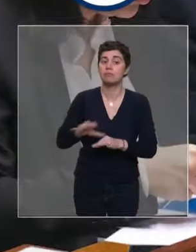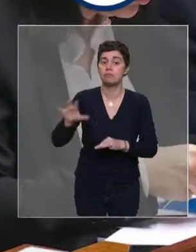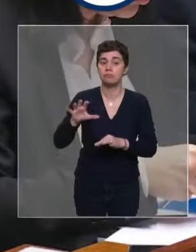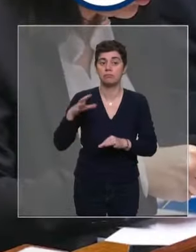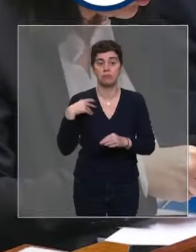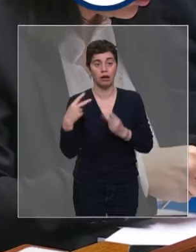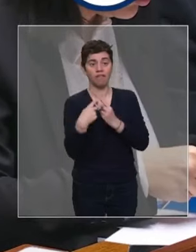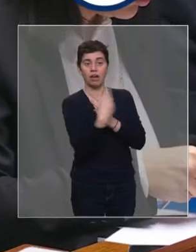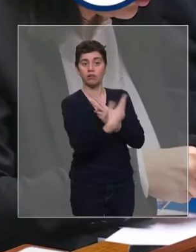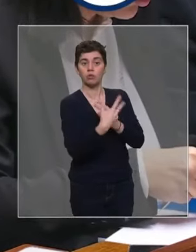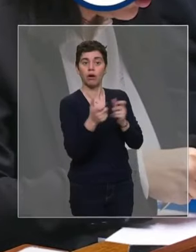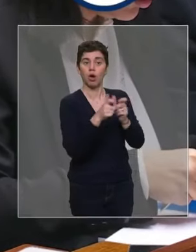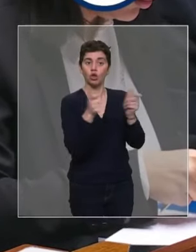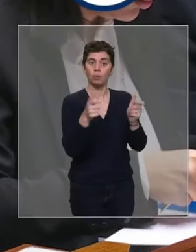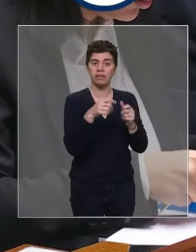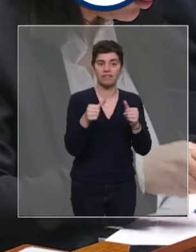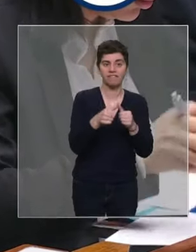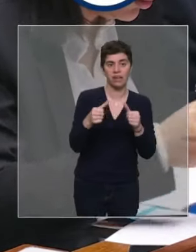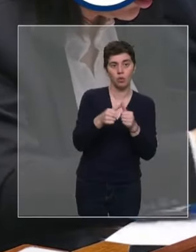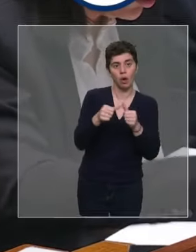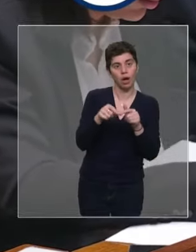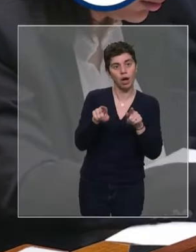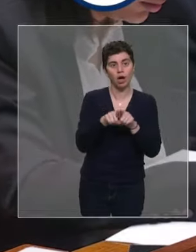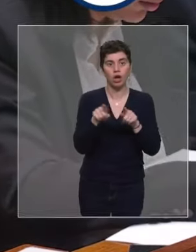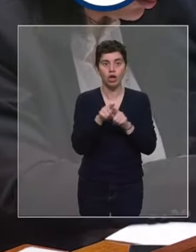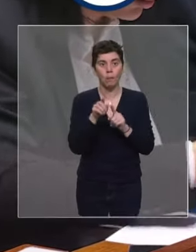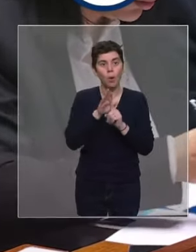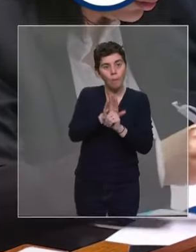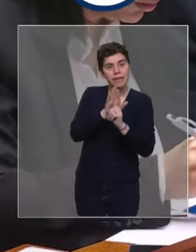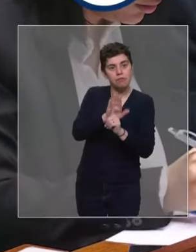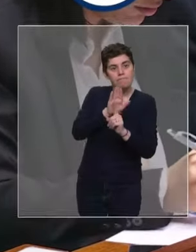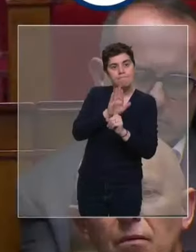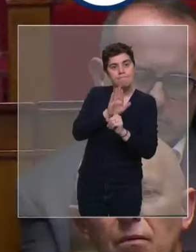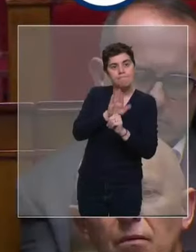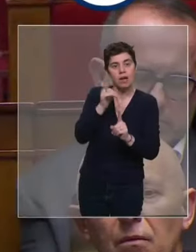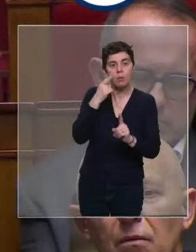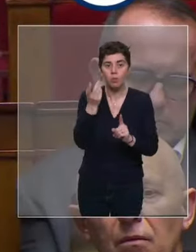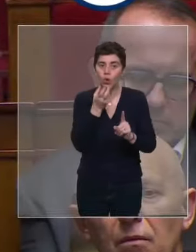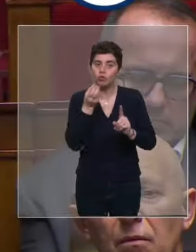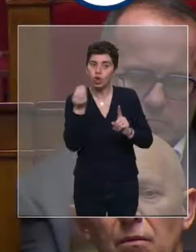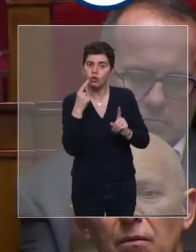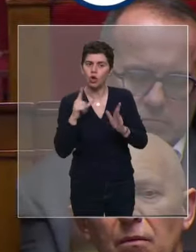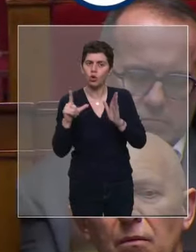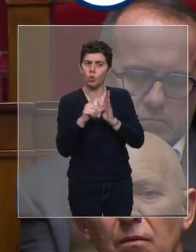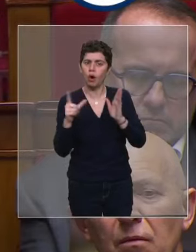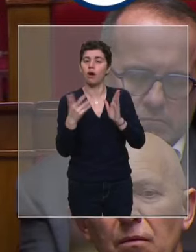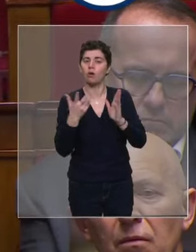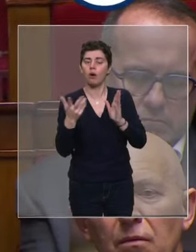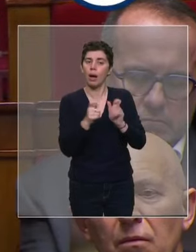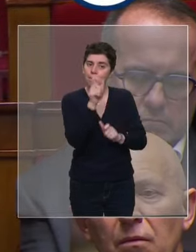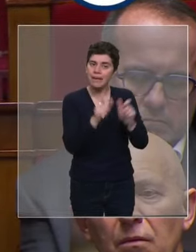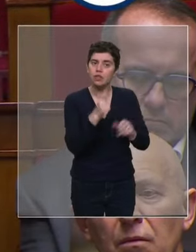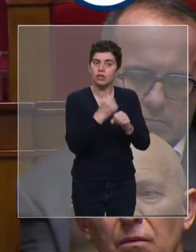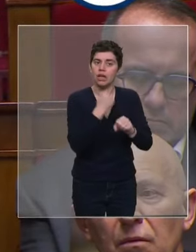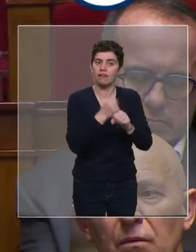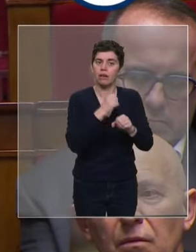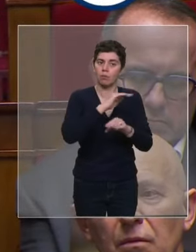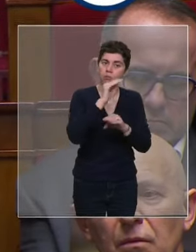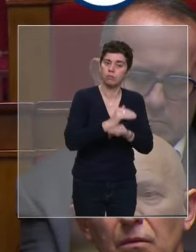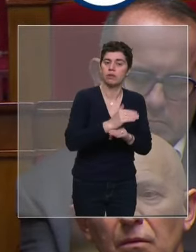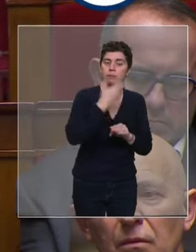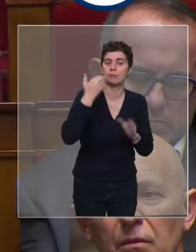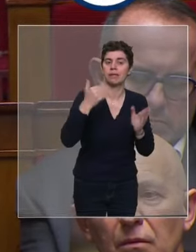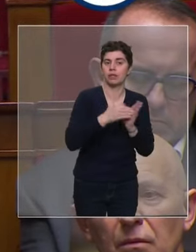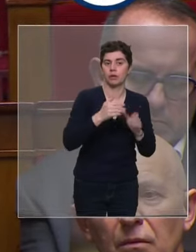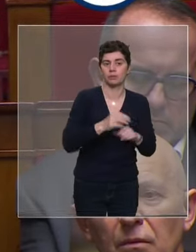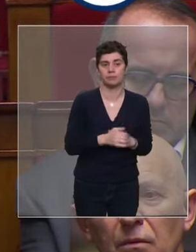multinationales faisant un lobbying auprès des États pour rendre incertaine l'adoption d'une législation plus protectrice des travailleurs ou consommateurs, que